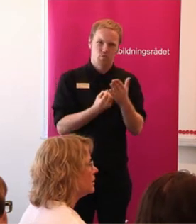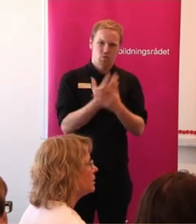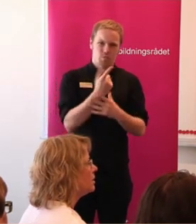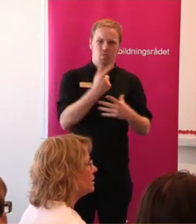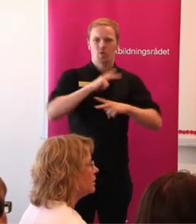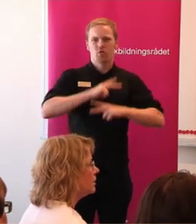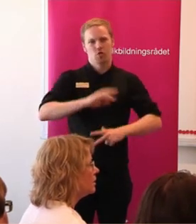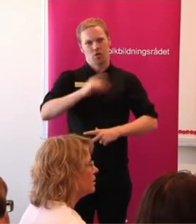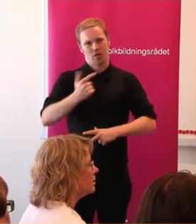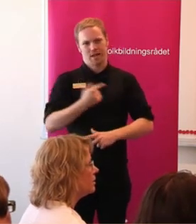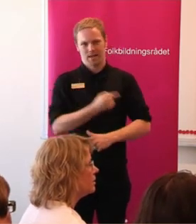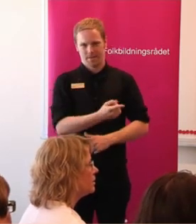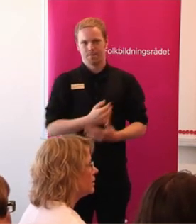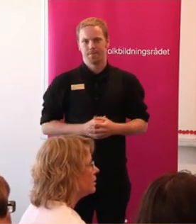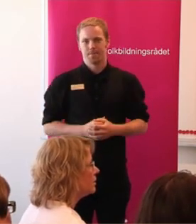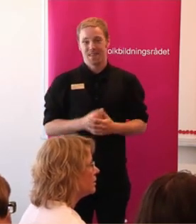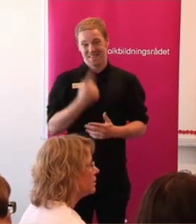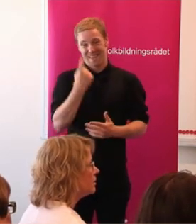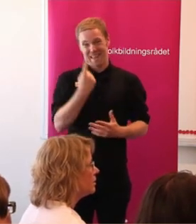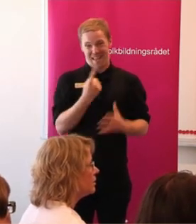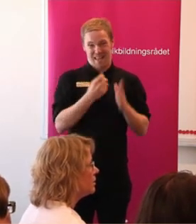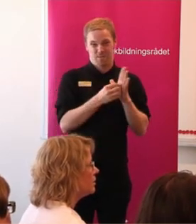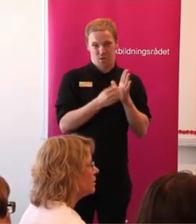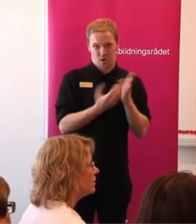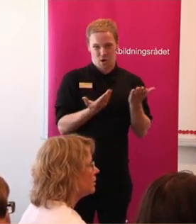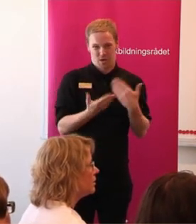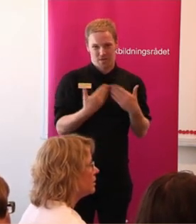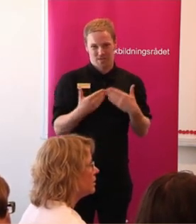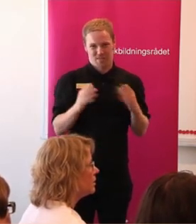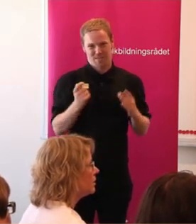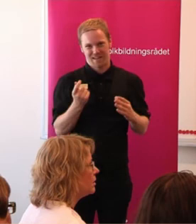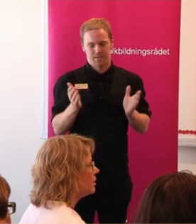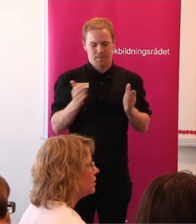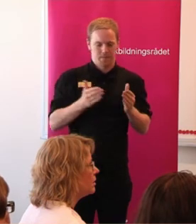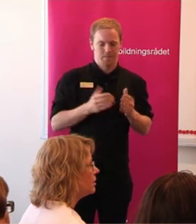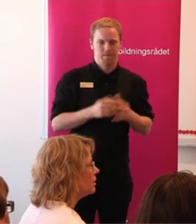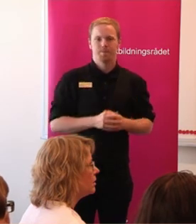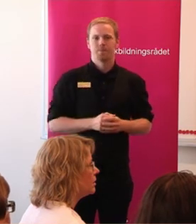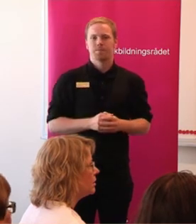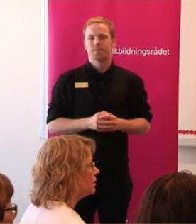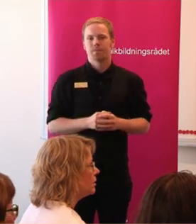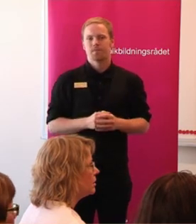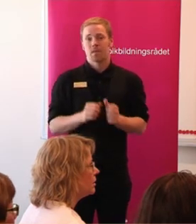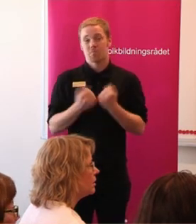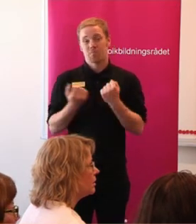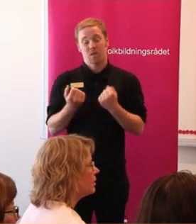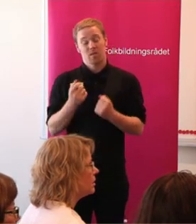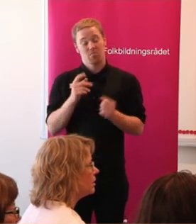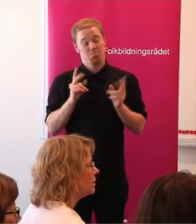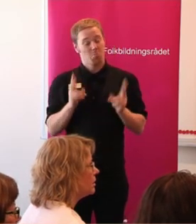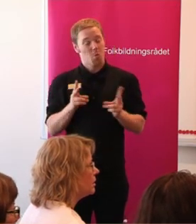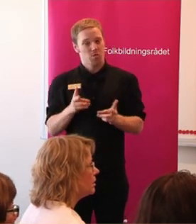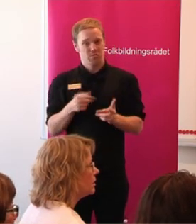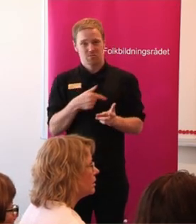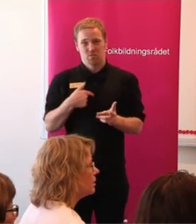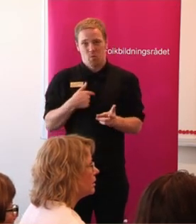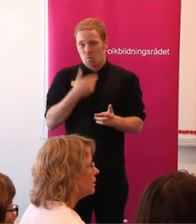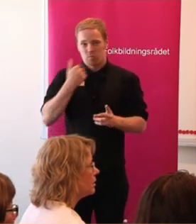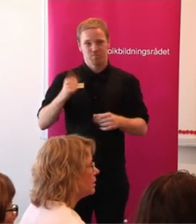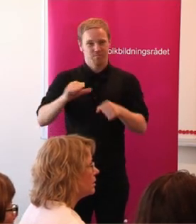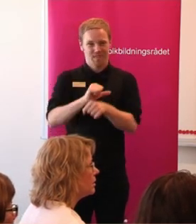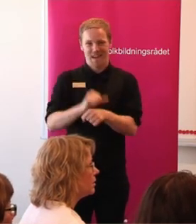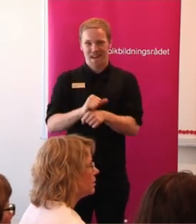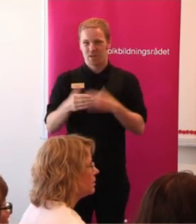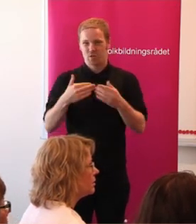förklaringarna. Mm. Men sen är det säkert också så som vi säger att man har inte tränats i att göra